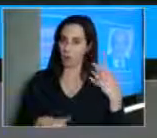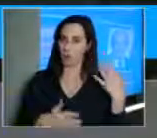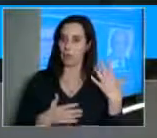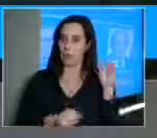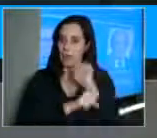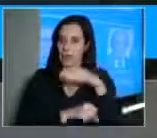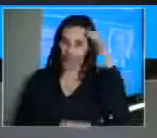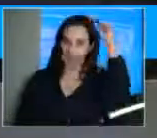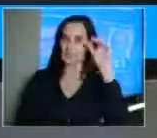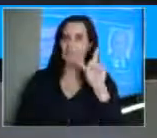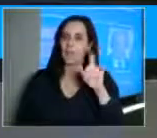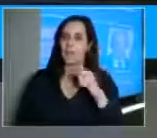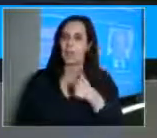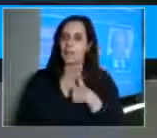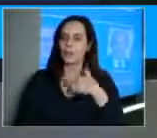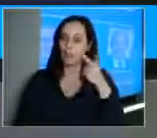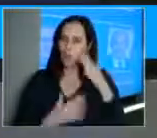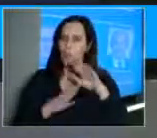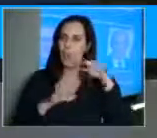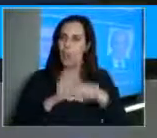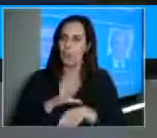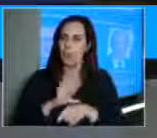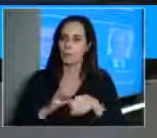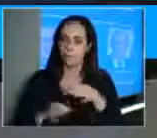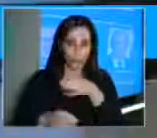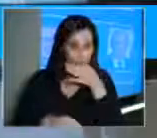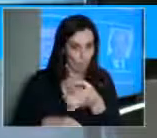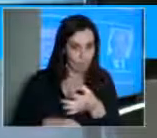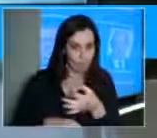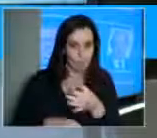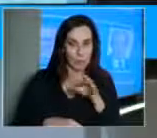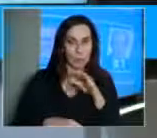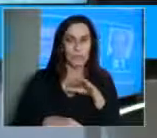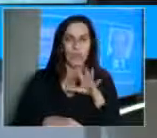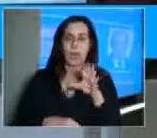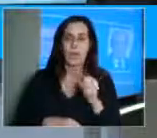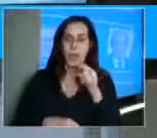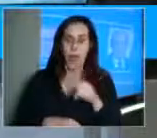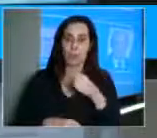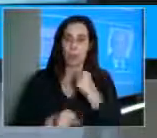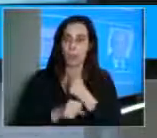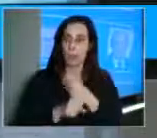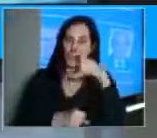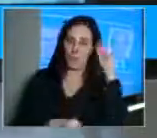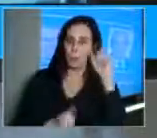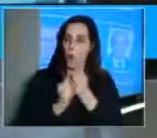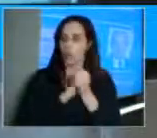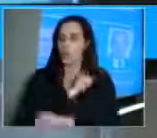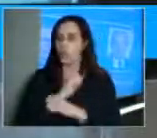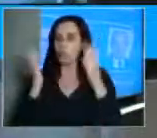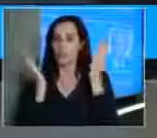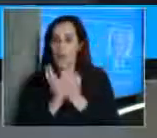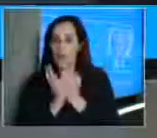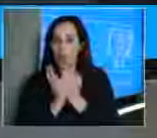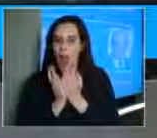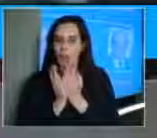את גנץ, אבל כשאנחנו נכנסים לעומק ושואלים אותם, האם את שעובדת בתל אביב או הסטודנטית בבאר